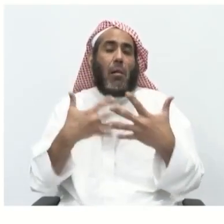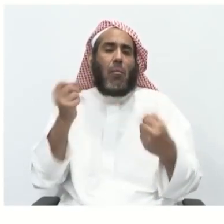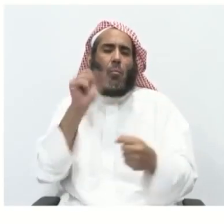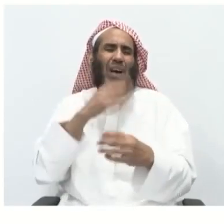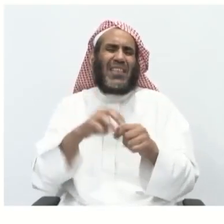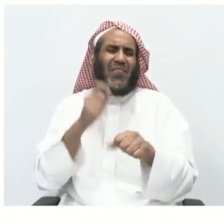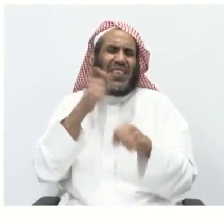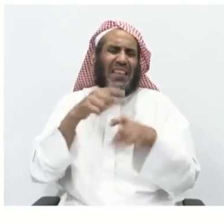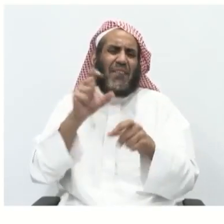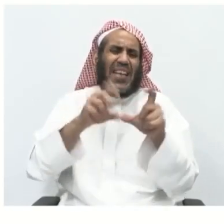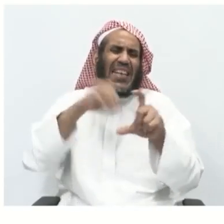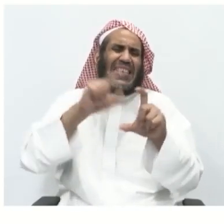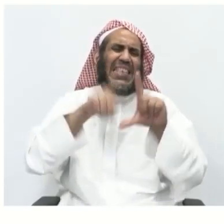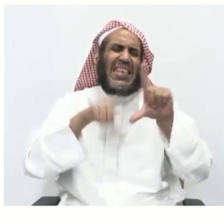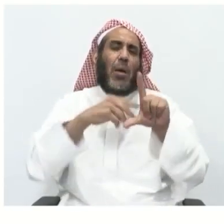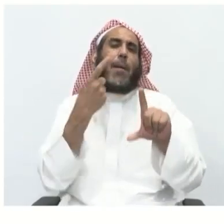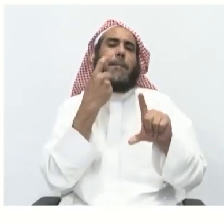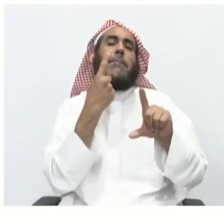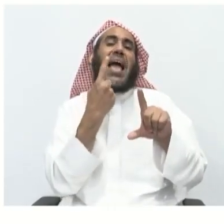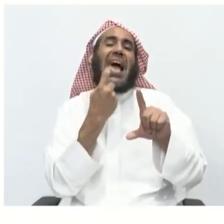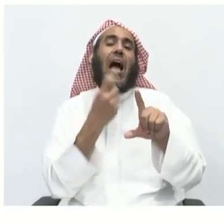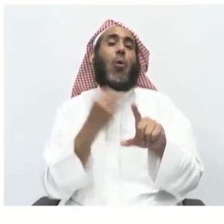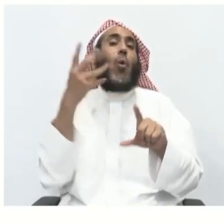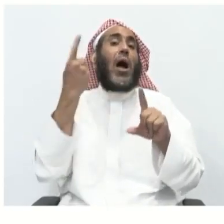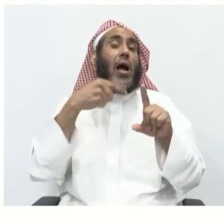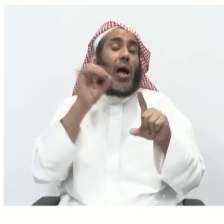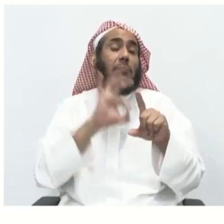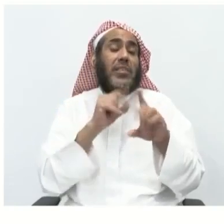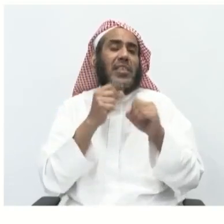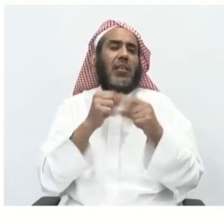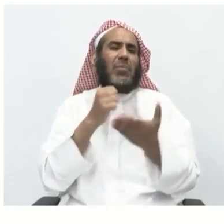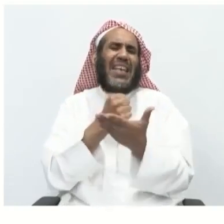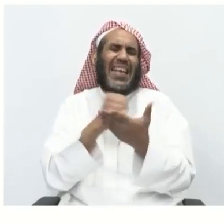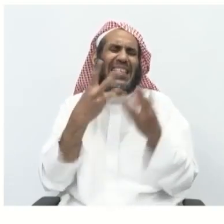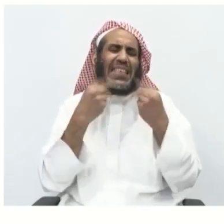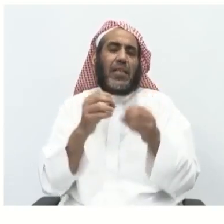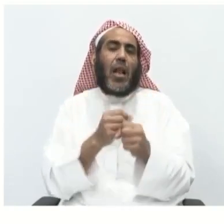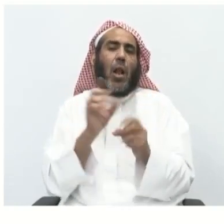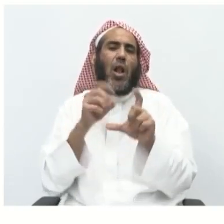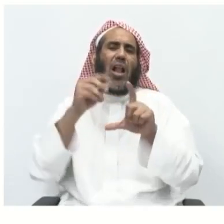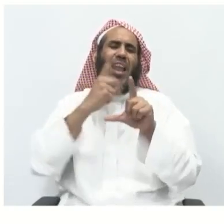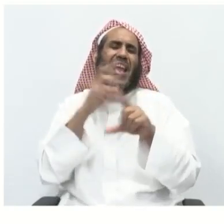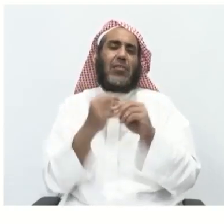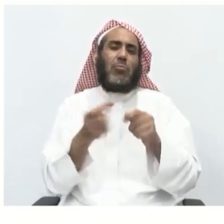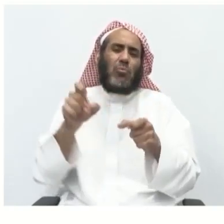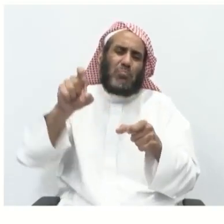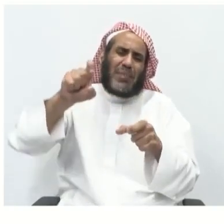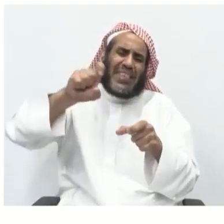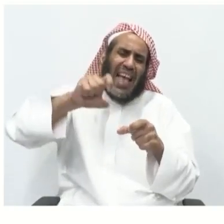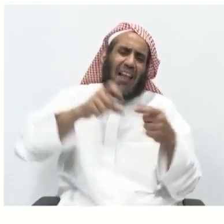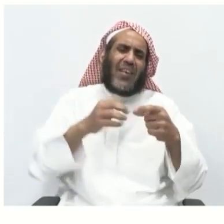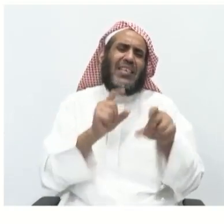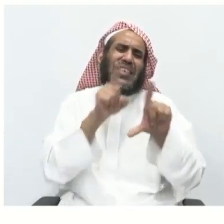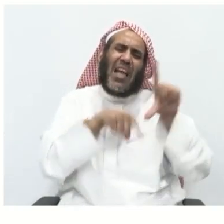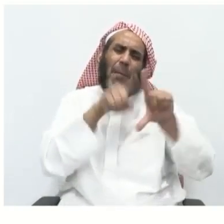الصلب في كاس سعته 150 ملي نحرك هذا الكاس لغسل النحاس ثم نصب السائل فقط في كاس